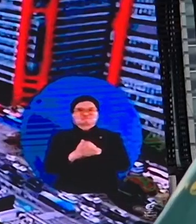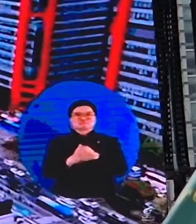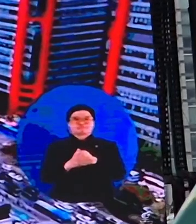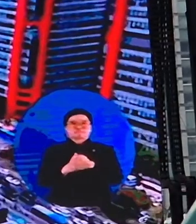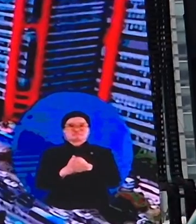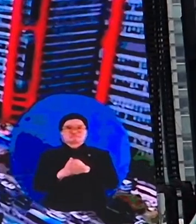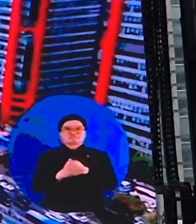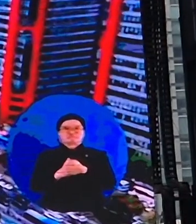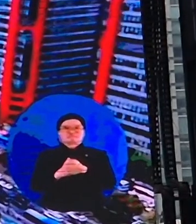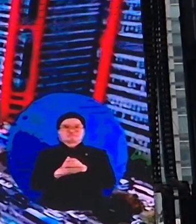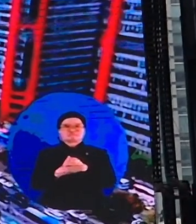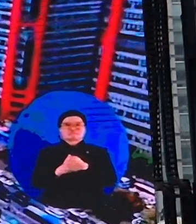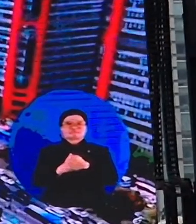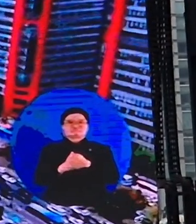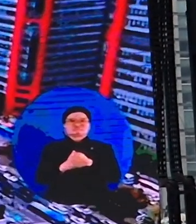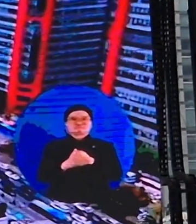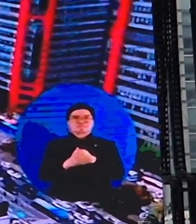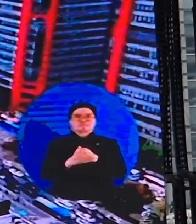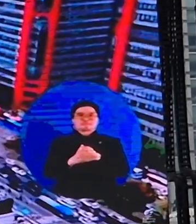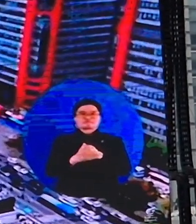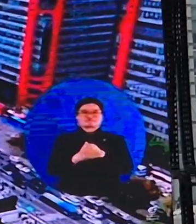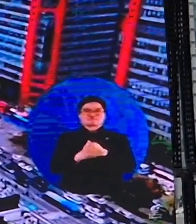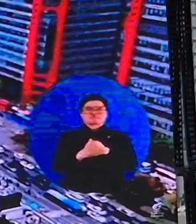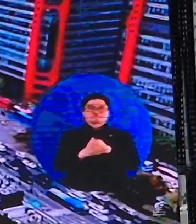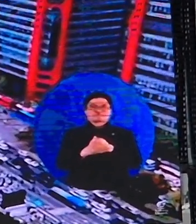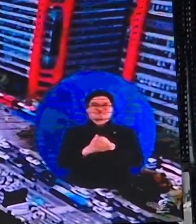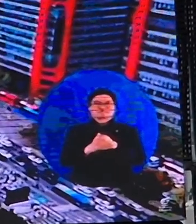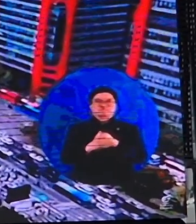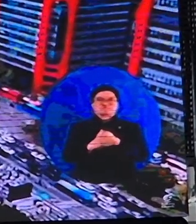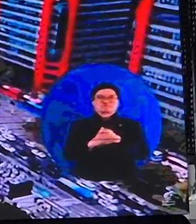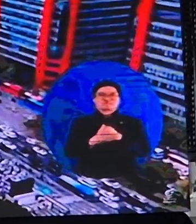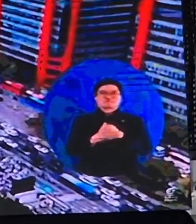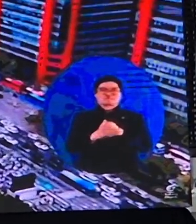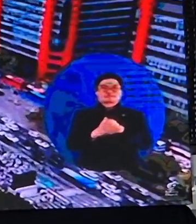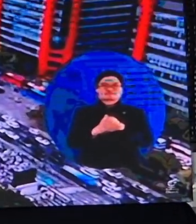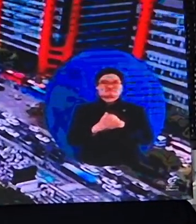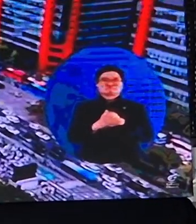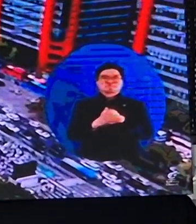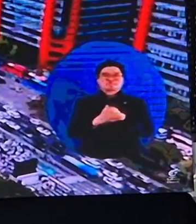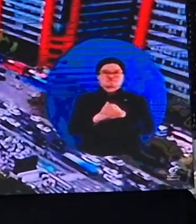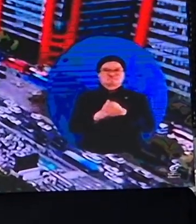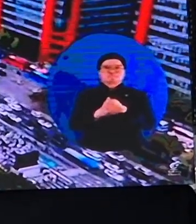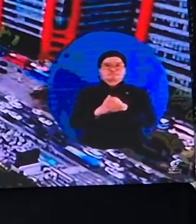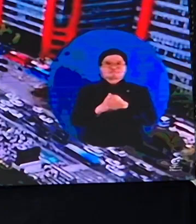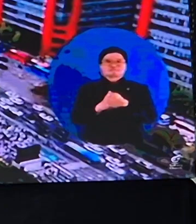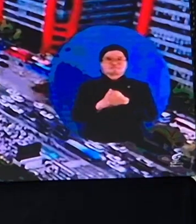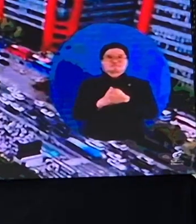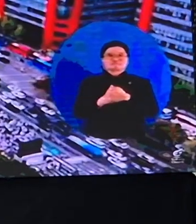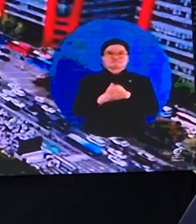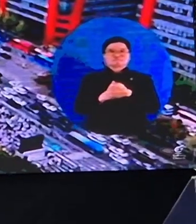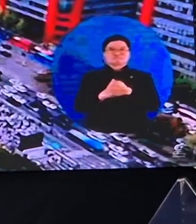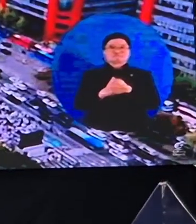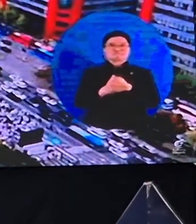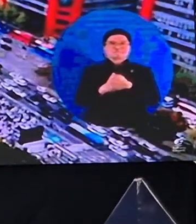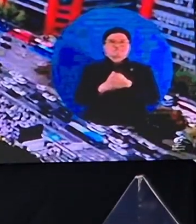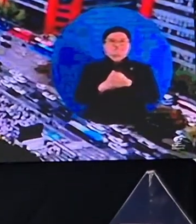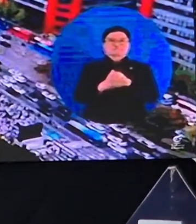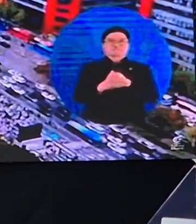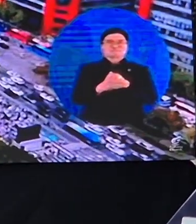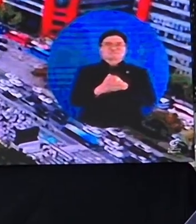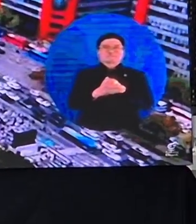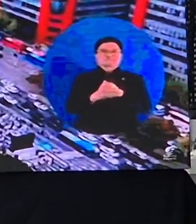사랑하는 여러분 머뭇거리지 마십시오. 바알이 하나님이라면 바알을 섬길